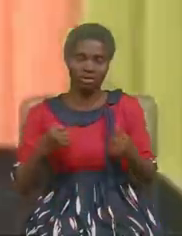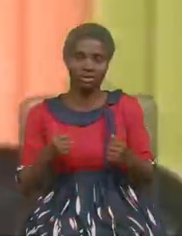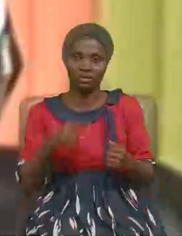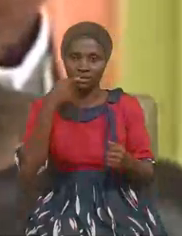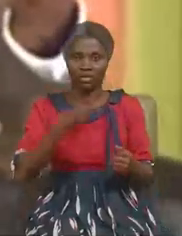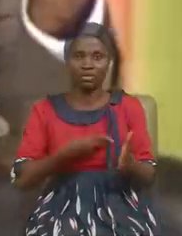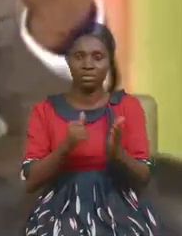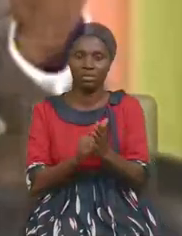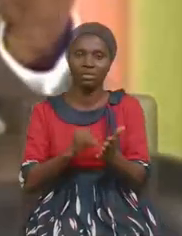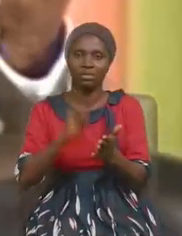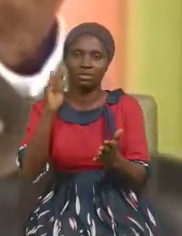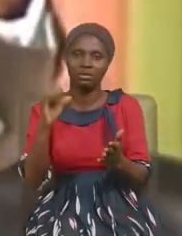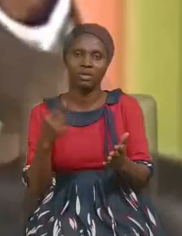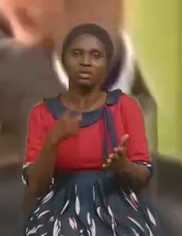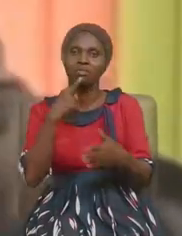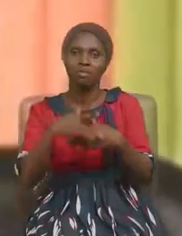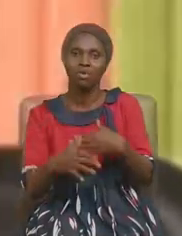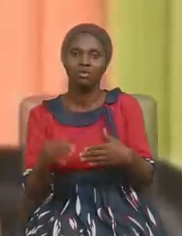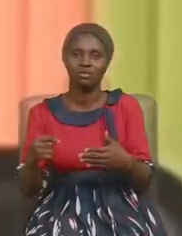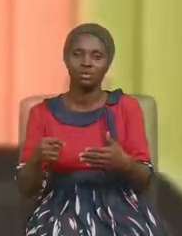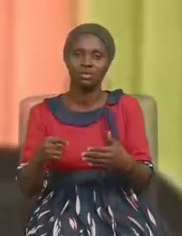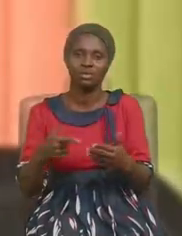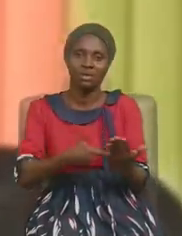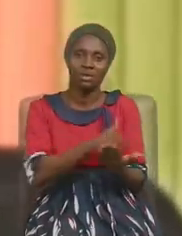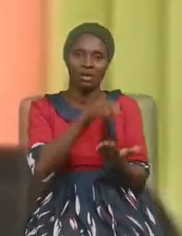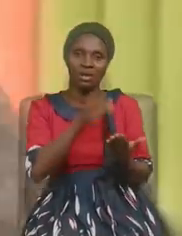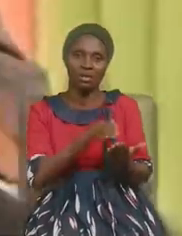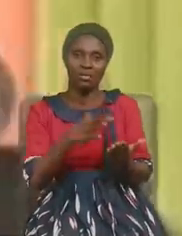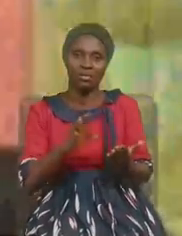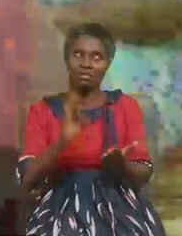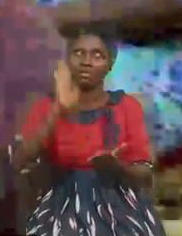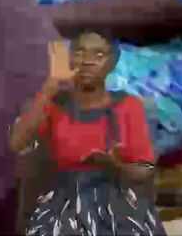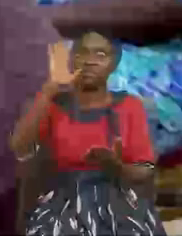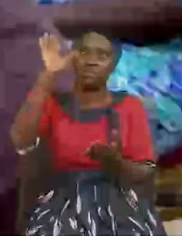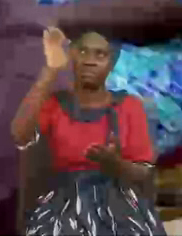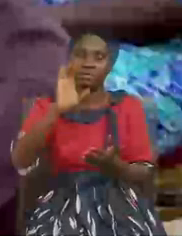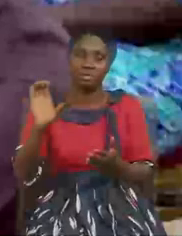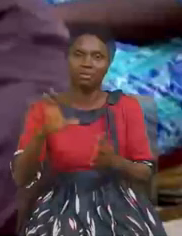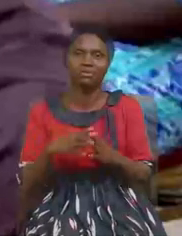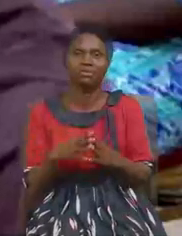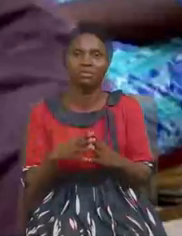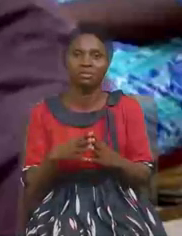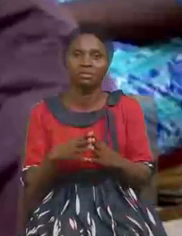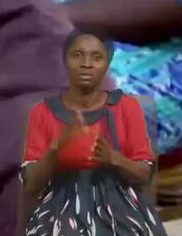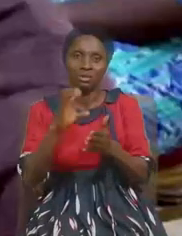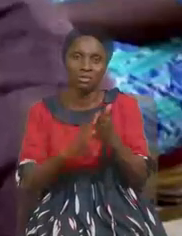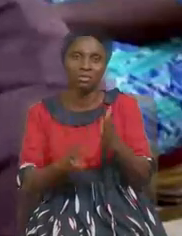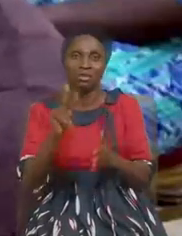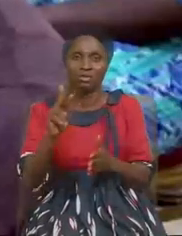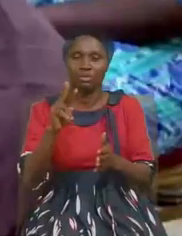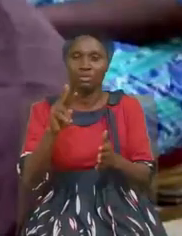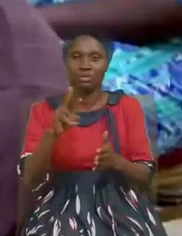par le sang de l'agneau, le sang de sa croix. Voyez le chapitre 2. Dans le chapitre 2,